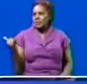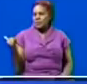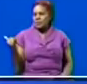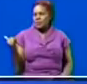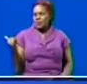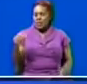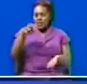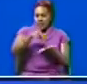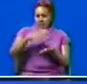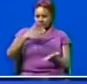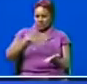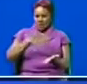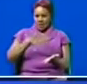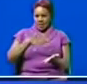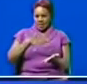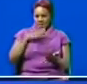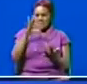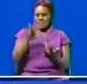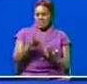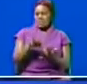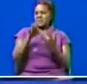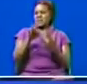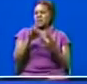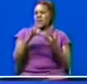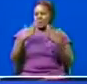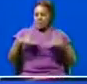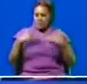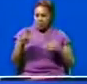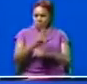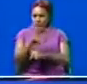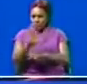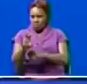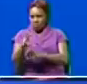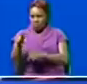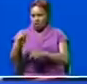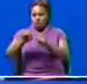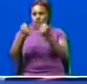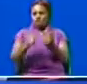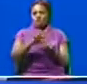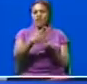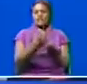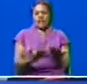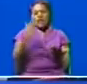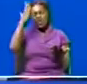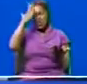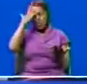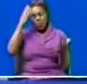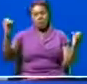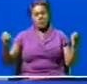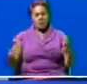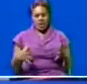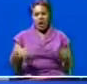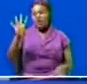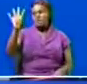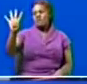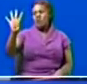Na kesi yangu ni kesi very unique. Wale ambaye wanatafutwa wamewekwa kwenye mitandao, wanajulikana. Wale watu wanne